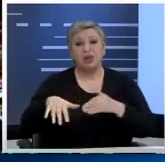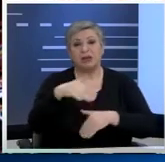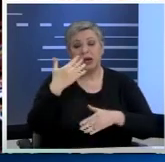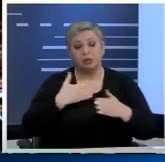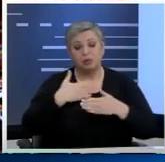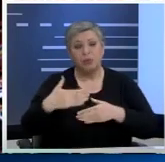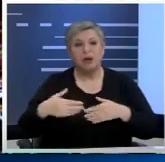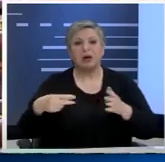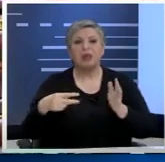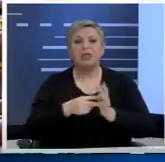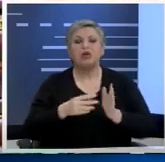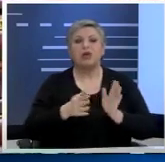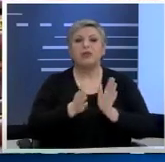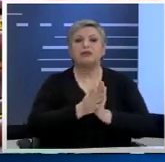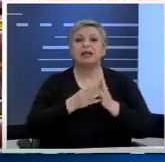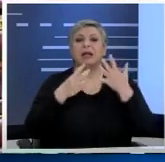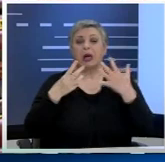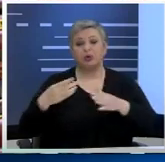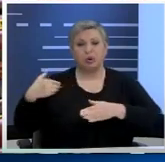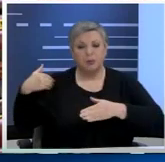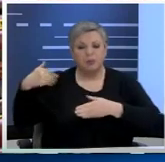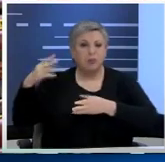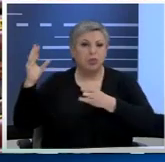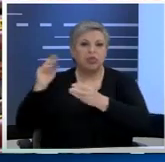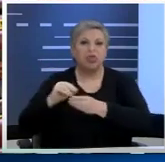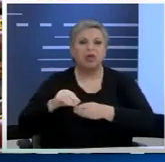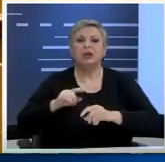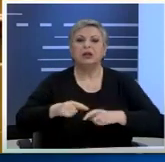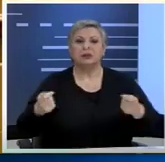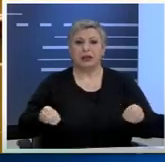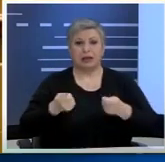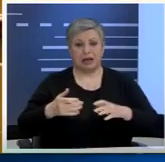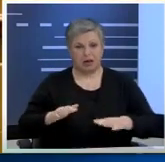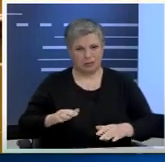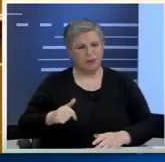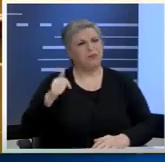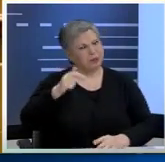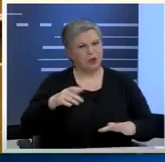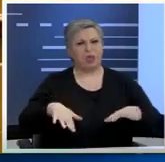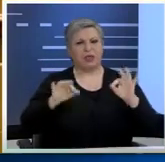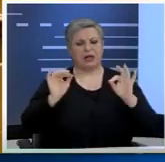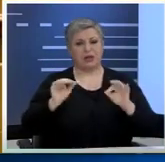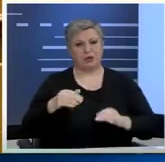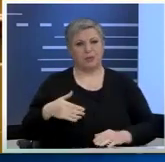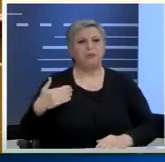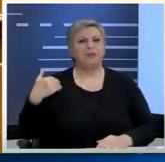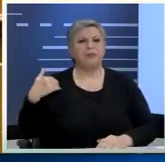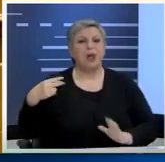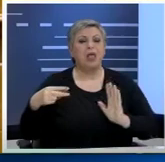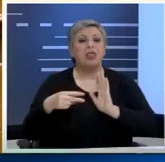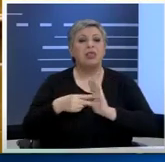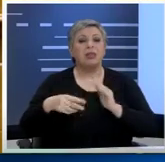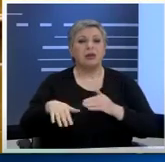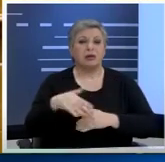2015-2018. Και έτσι θα ήθελα να ξεκινήσω τη σημερινή μου ομιλία. Το 2015